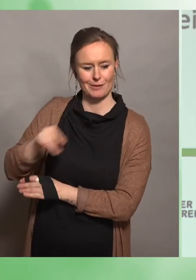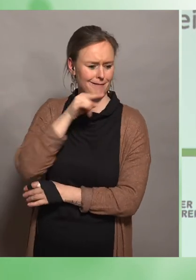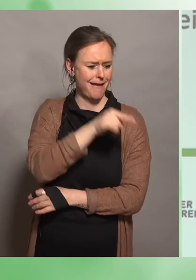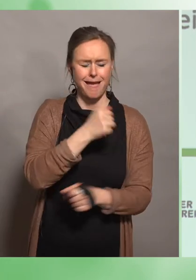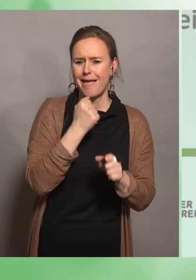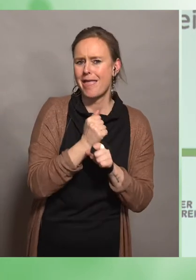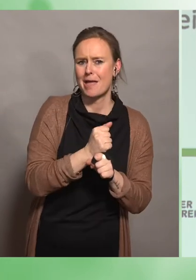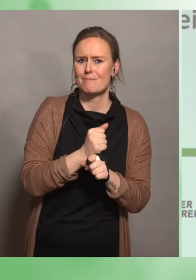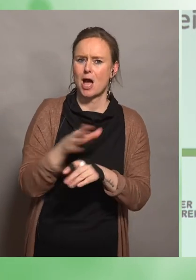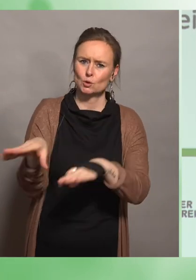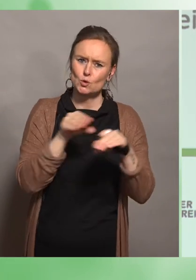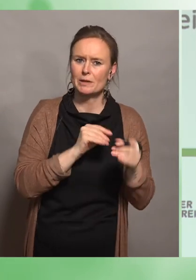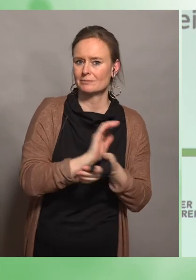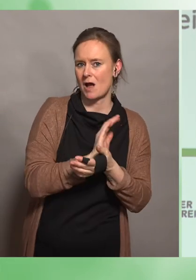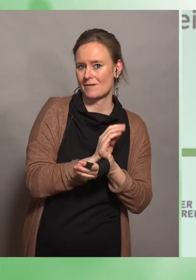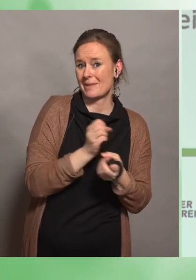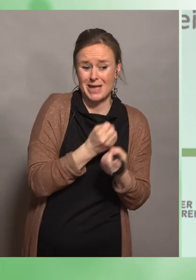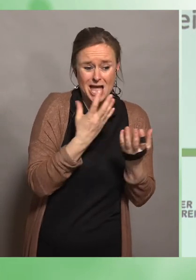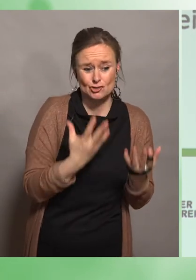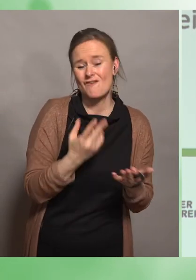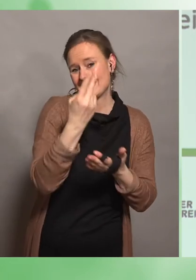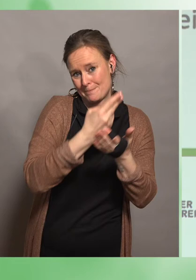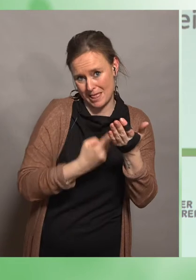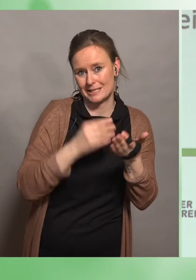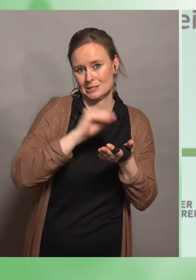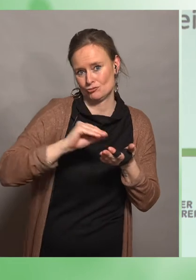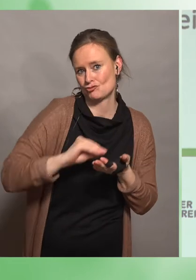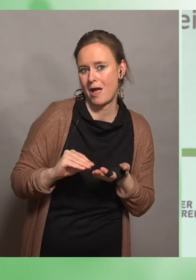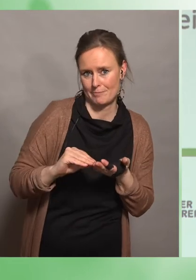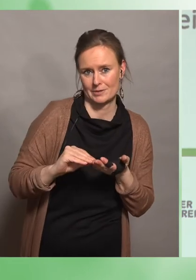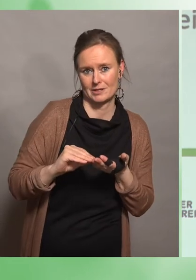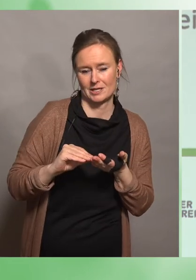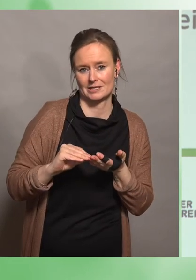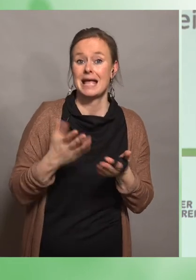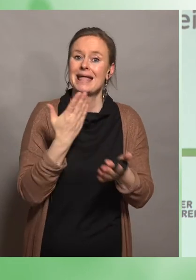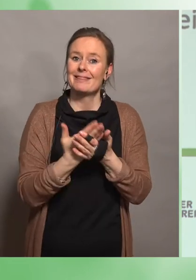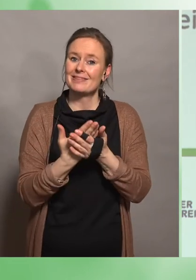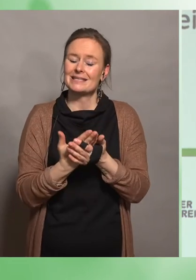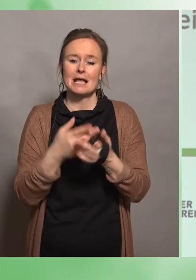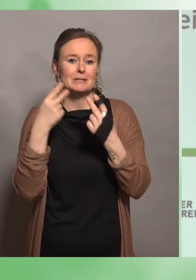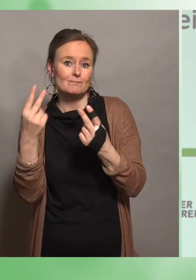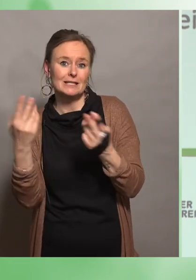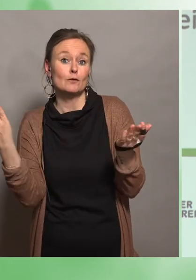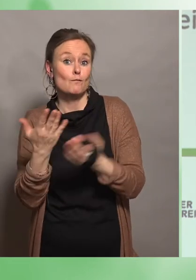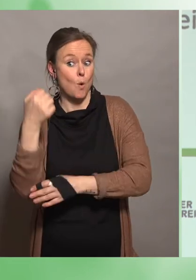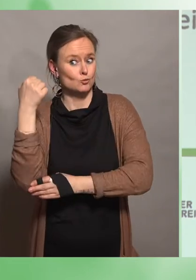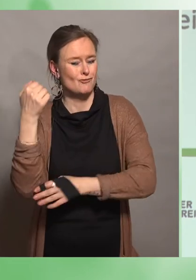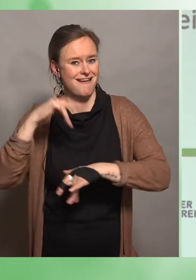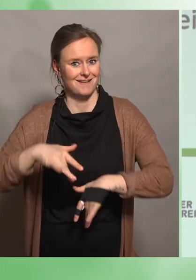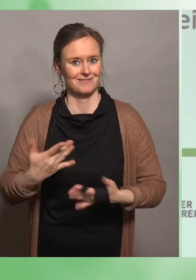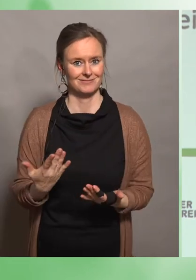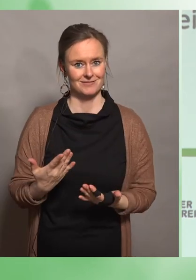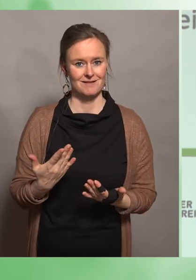hat halt seine Schwächen beim Lesen und beim Schreiben. Ja. Deswegen ist es irrsinnig wichtig, den Mitarbeiter dort einzuteilen, wo er seine Stärken hat.